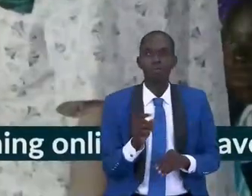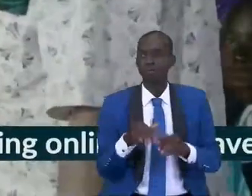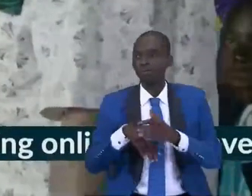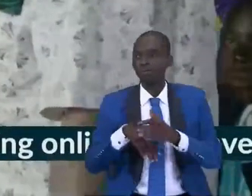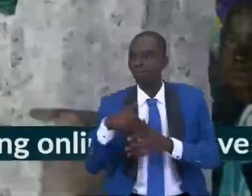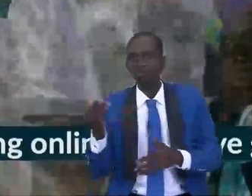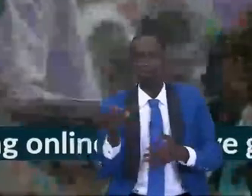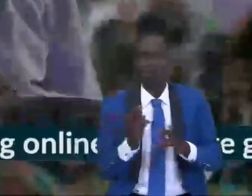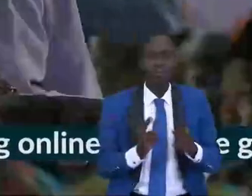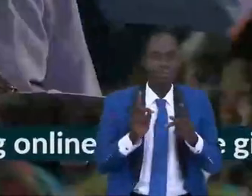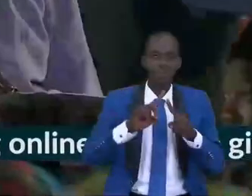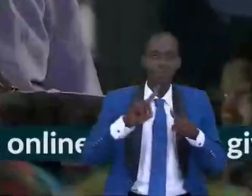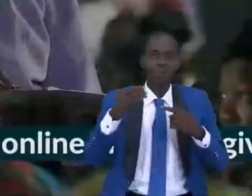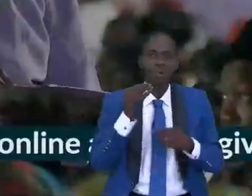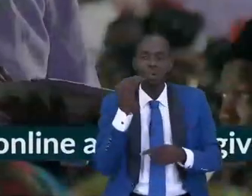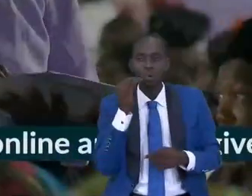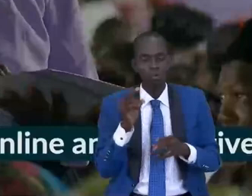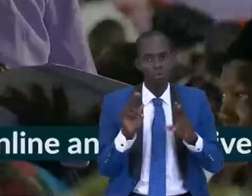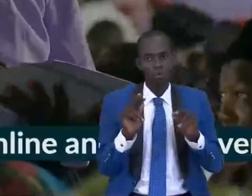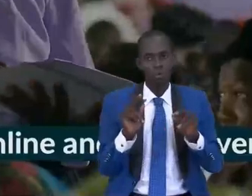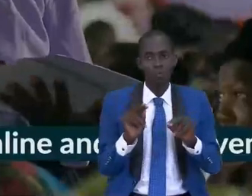qui avaient donné leur vie au Seigneur